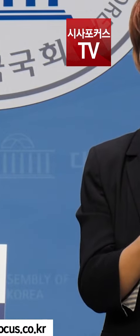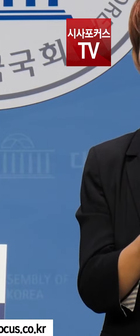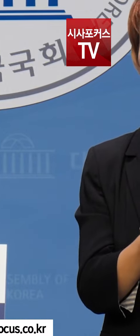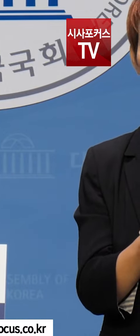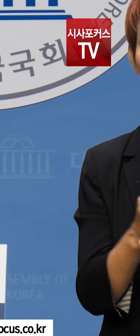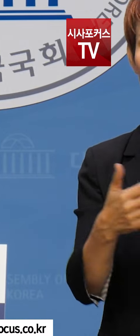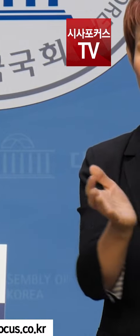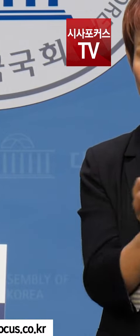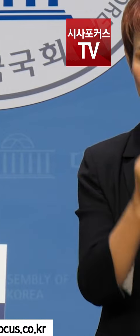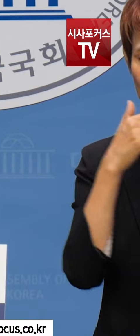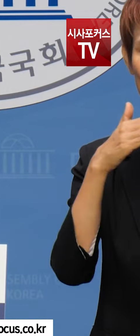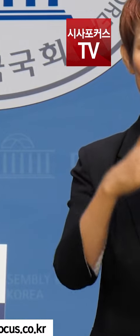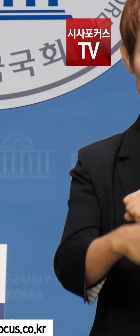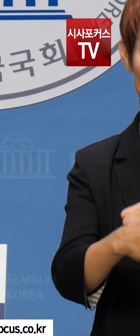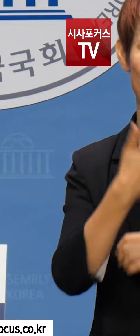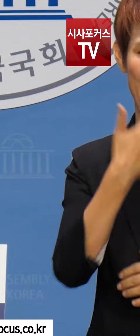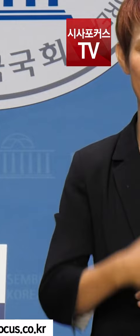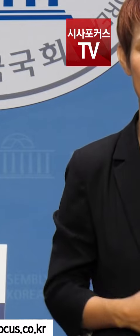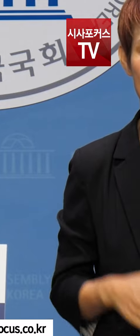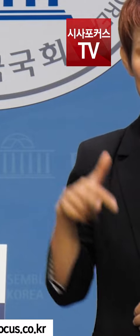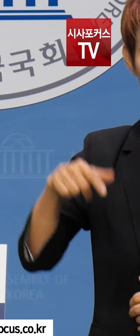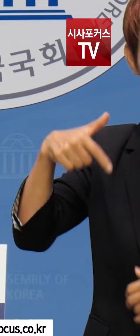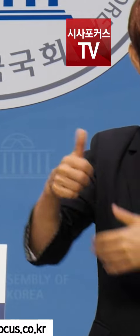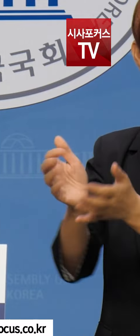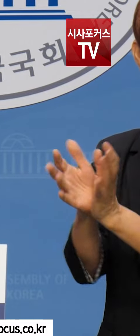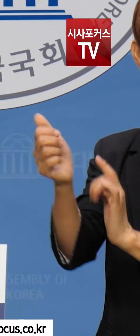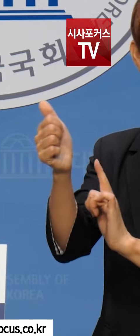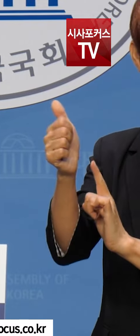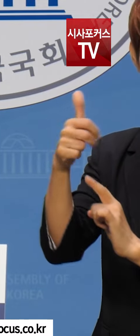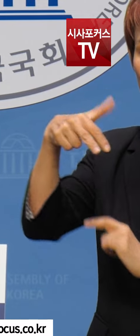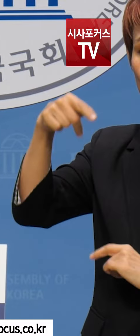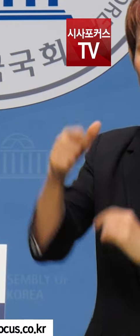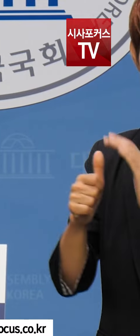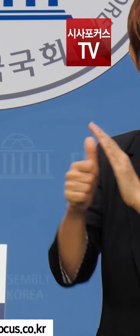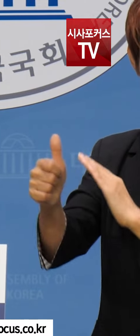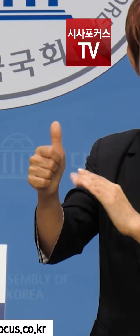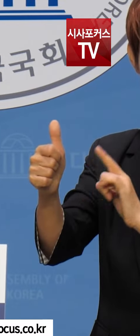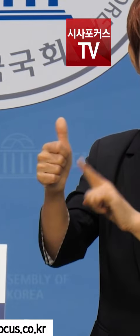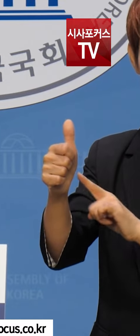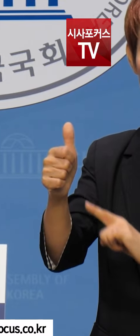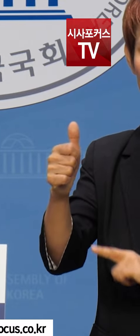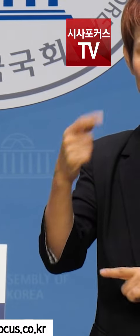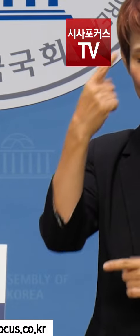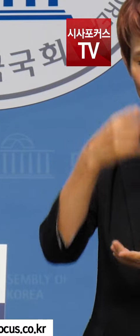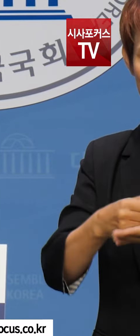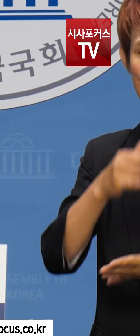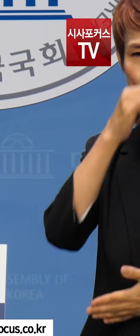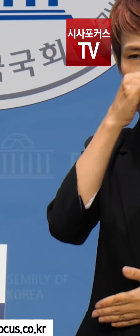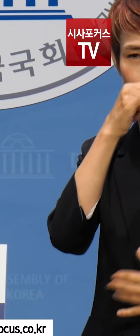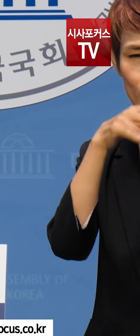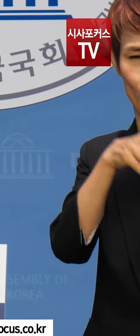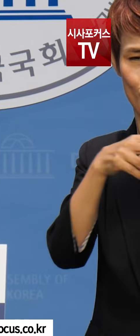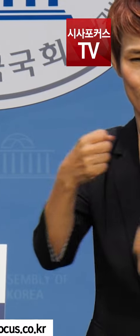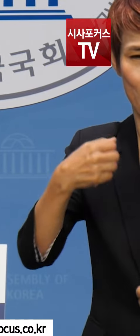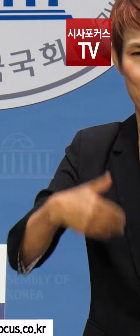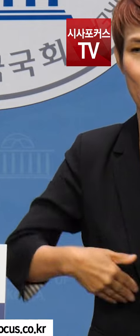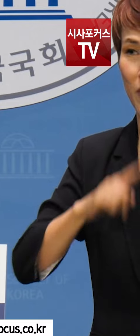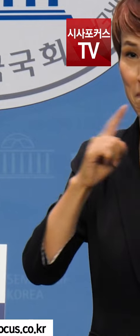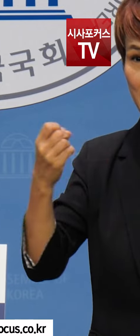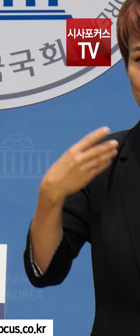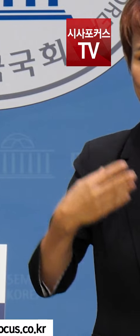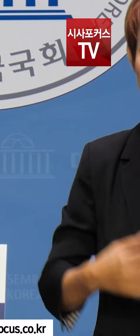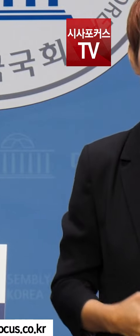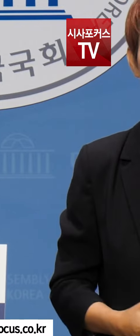위에서 가능합니다. 조국 대표께서 품격 있는 전투력을 늘 강조합니다. 저를